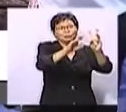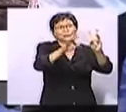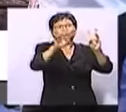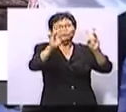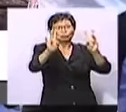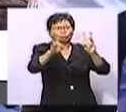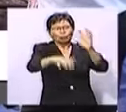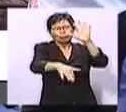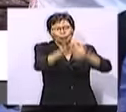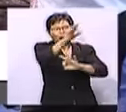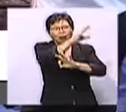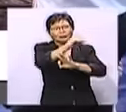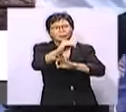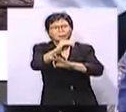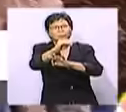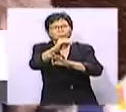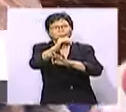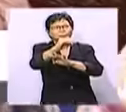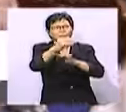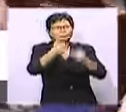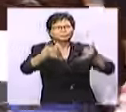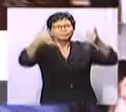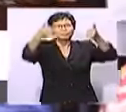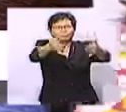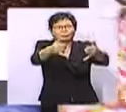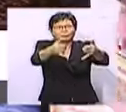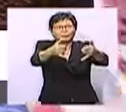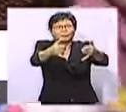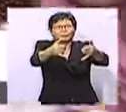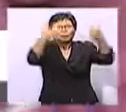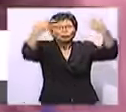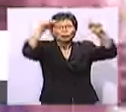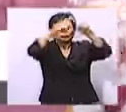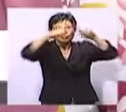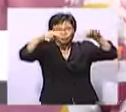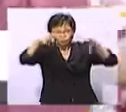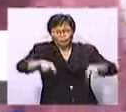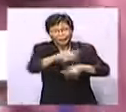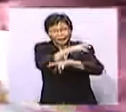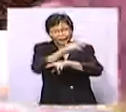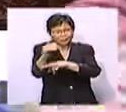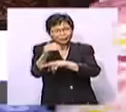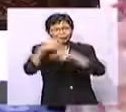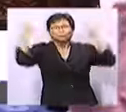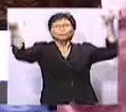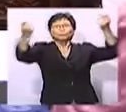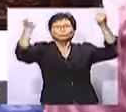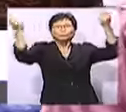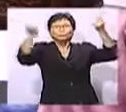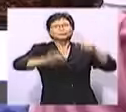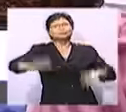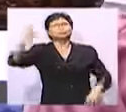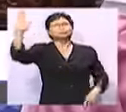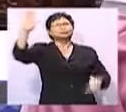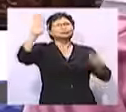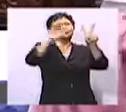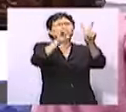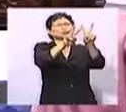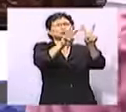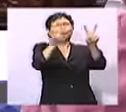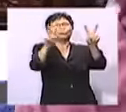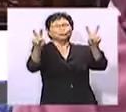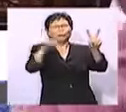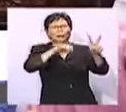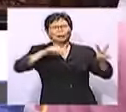menyaksikan pemilihan dan pemasyuran yang dipertua Dewan Rakyat dan diikuti dengan upacara angkat sumpah